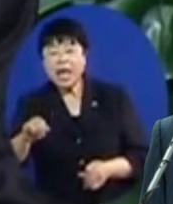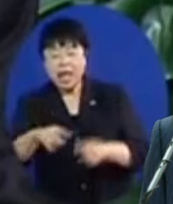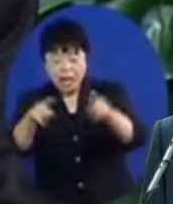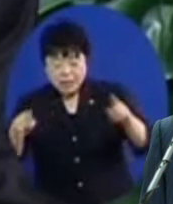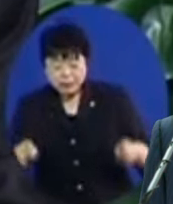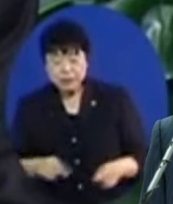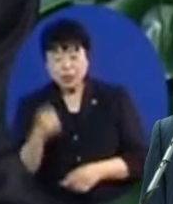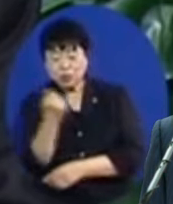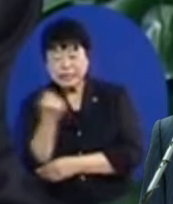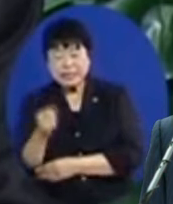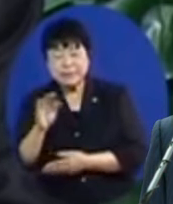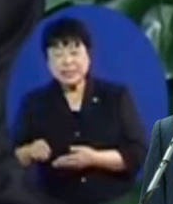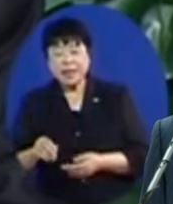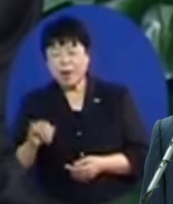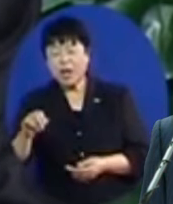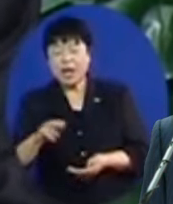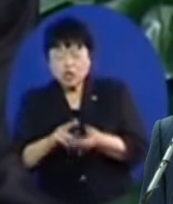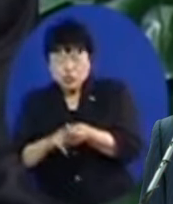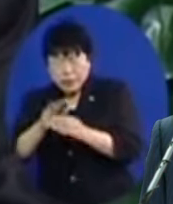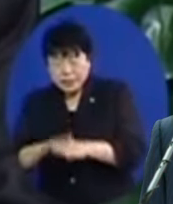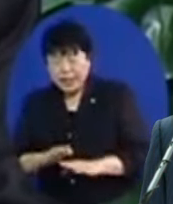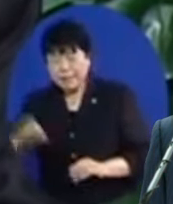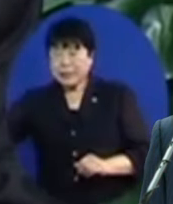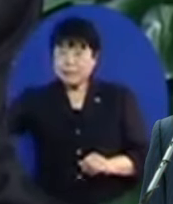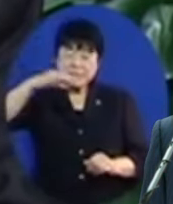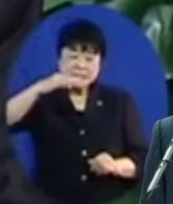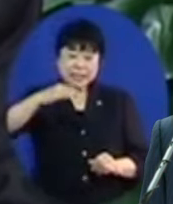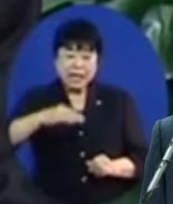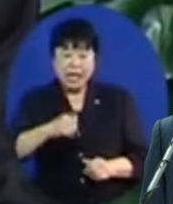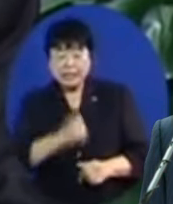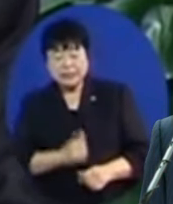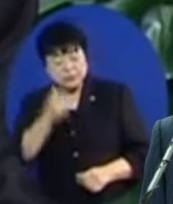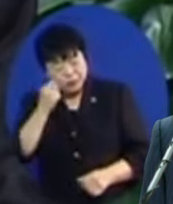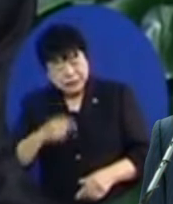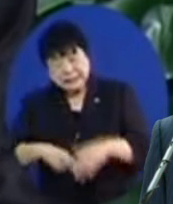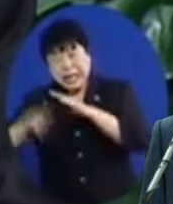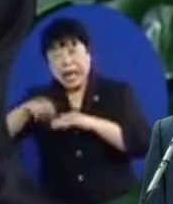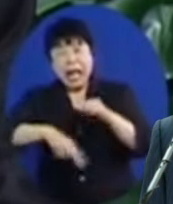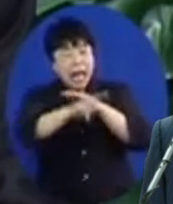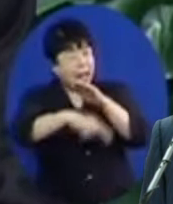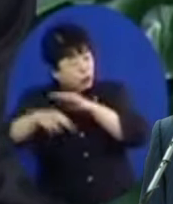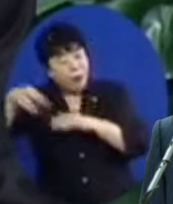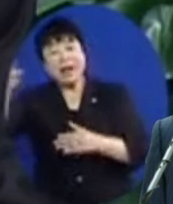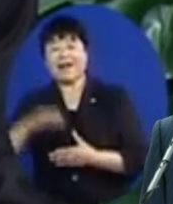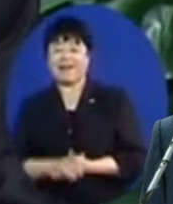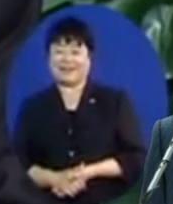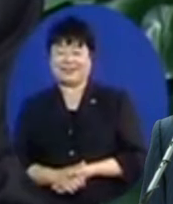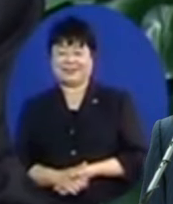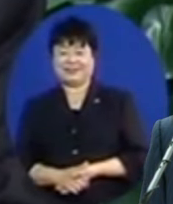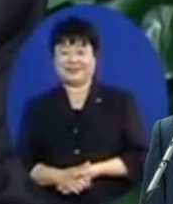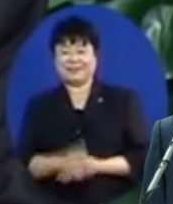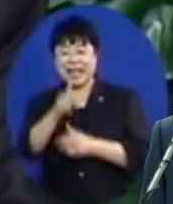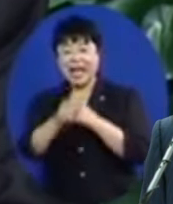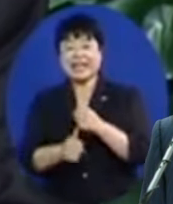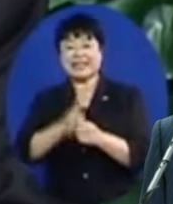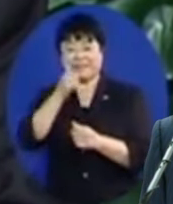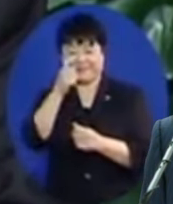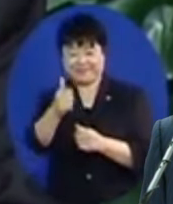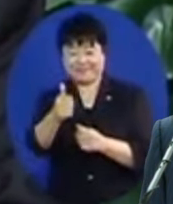끄적대기 밑에서 잘 살았는데 햇빛이 비치니까 견디지 못해서 산지사방으로 다 달아납니다.